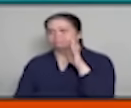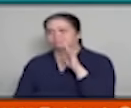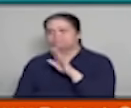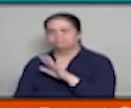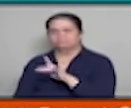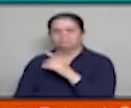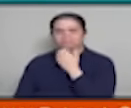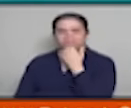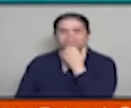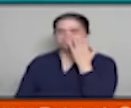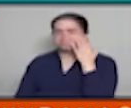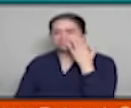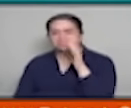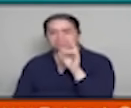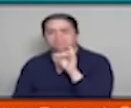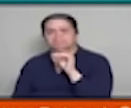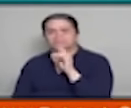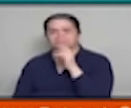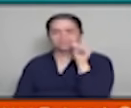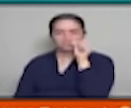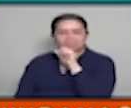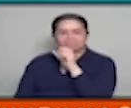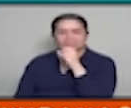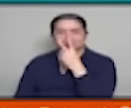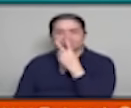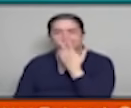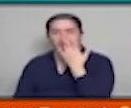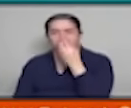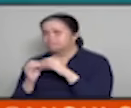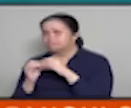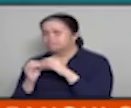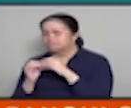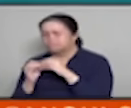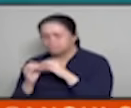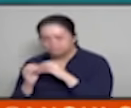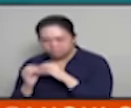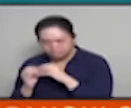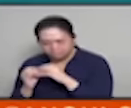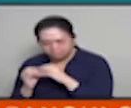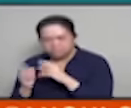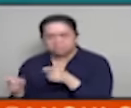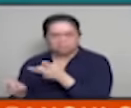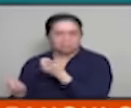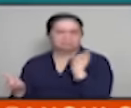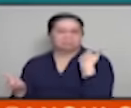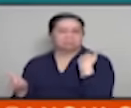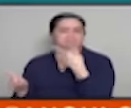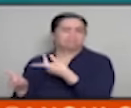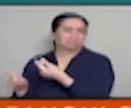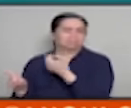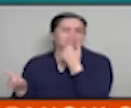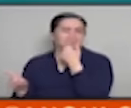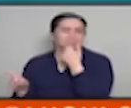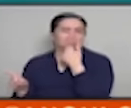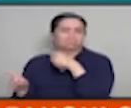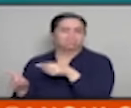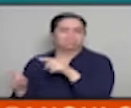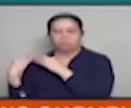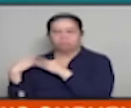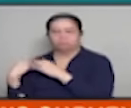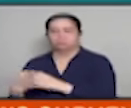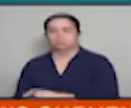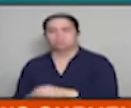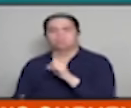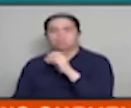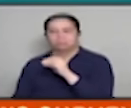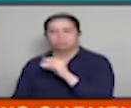Hindi po nag-aewan ko lang po. Kasi po, inireport lang po sa amin yon. May mga kalokohan din po yung mga sinasabing hinamon niya.